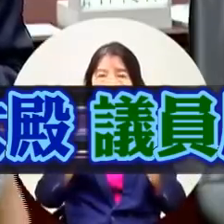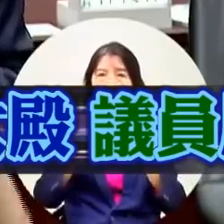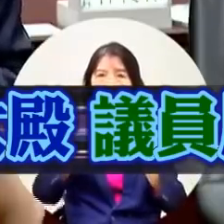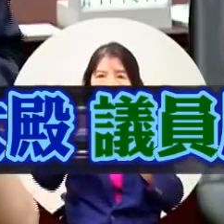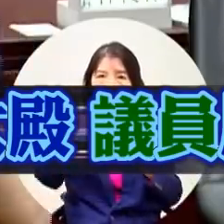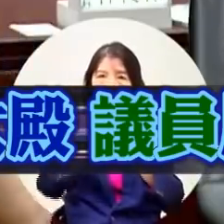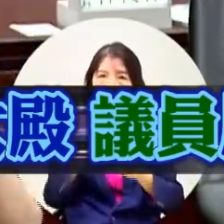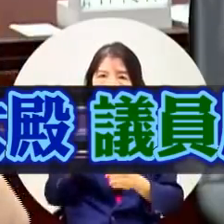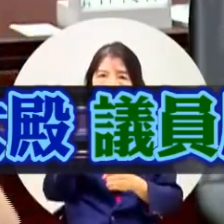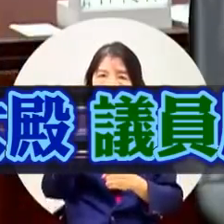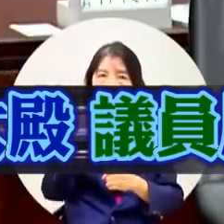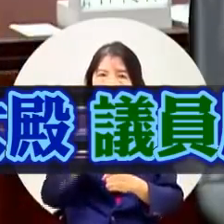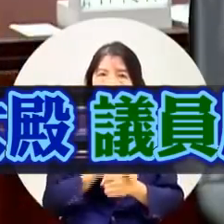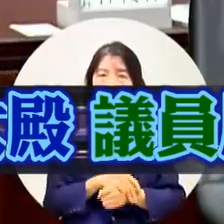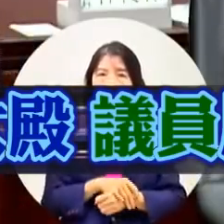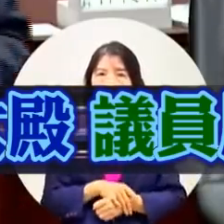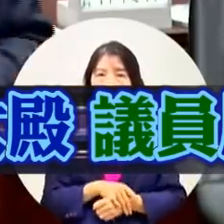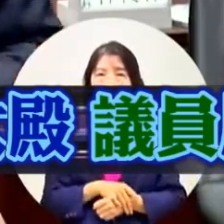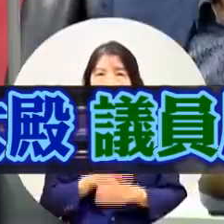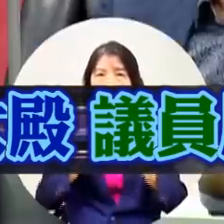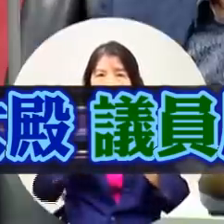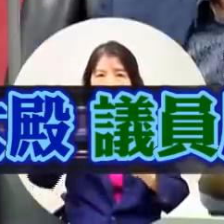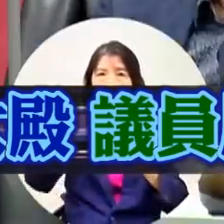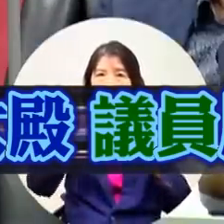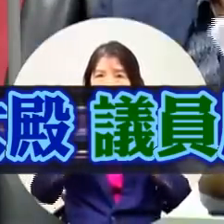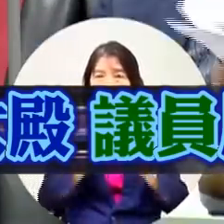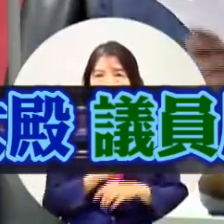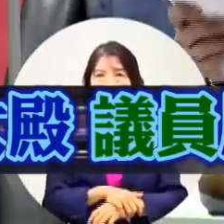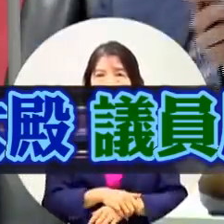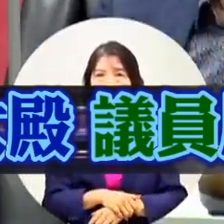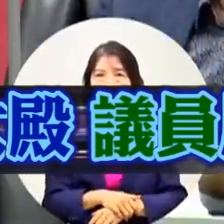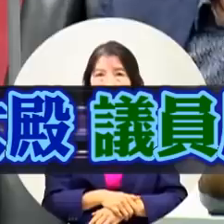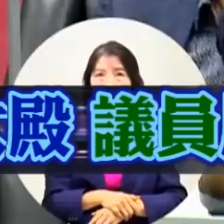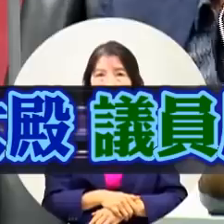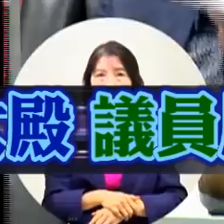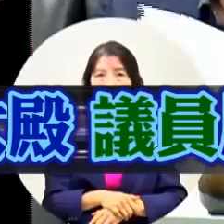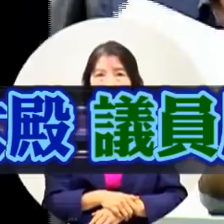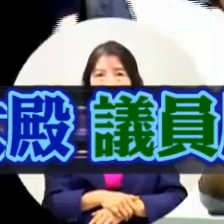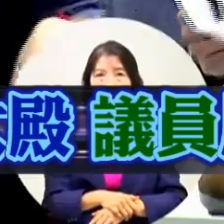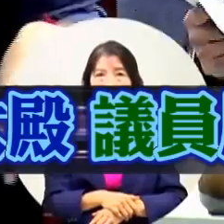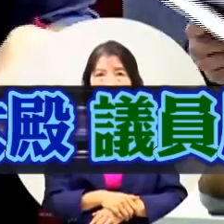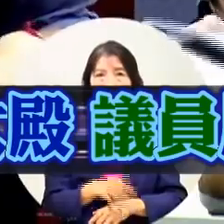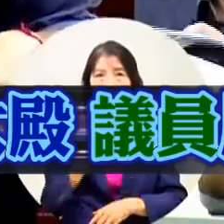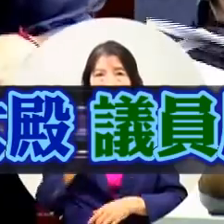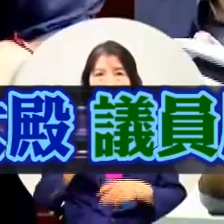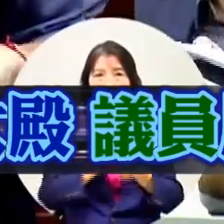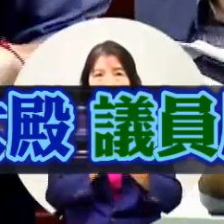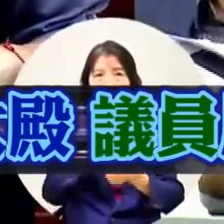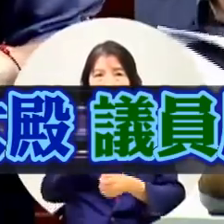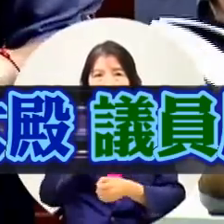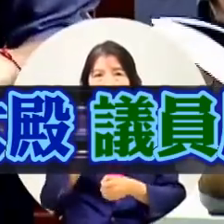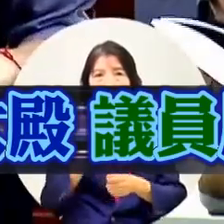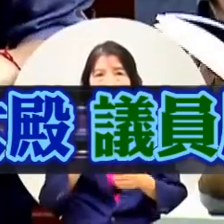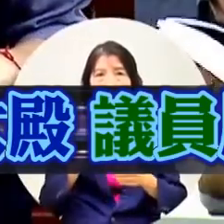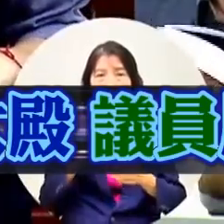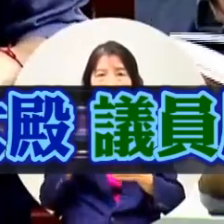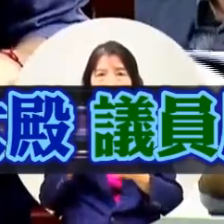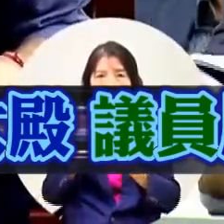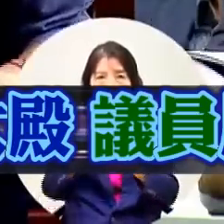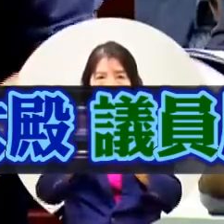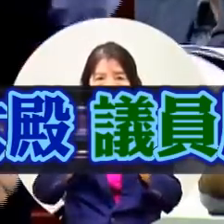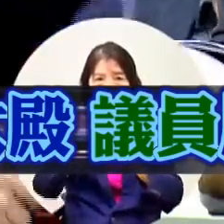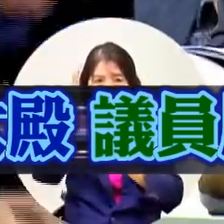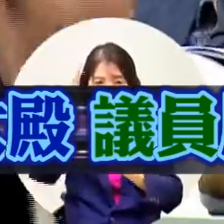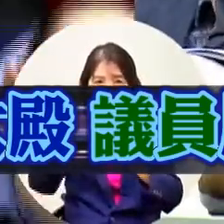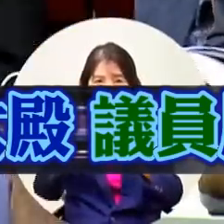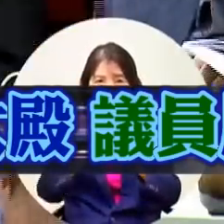多少人？请市长回答。 民政局啊，谢谢林志宏议员，请民政局长回答。高雄